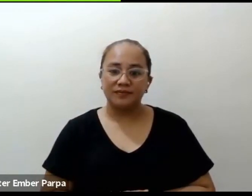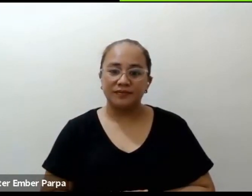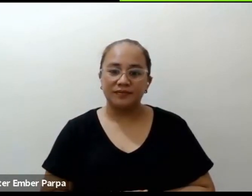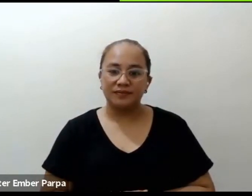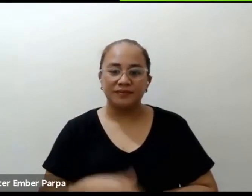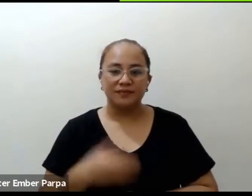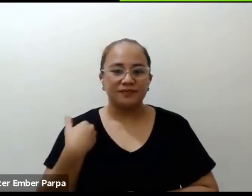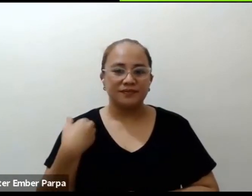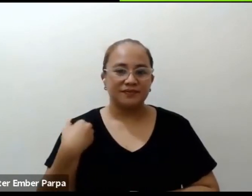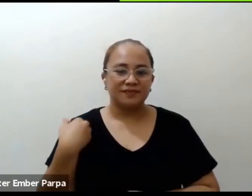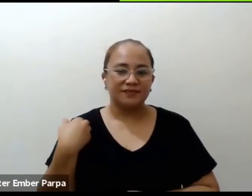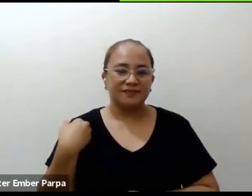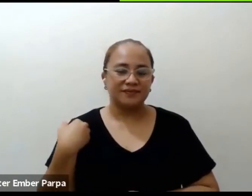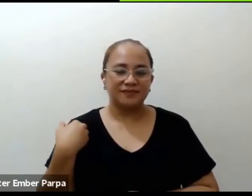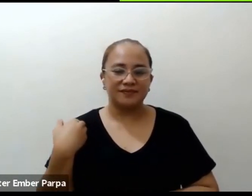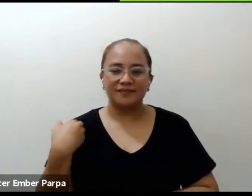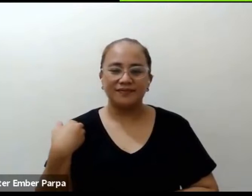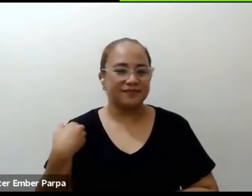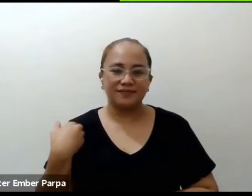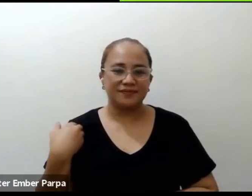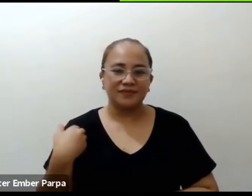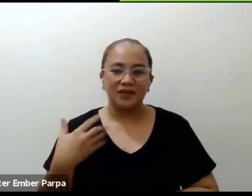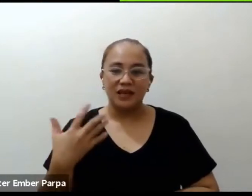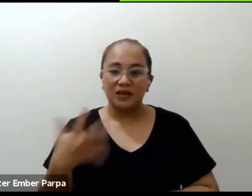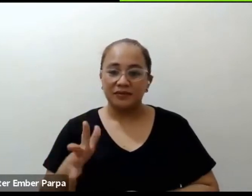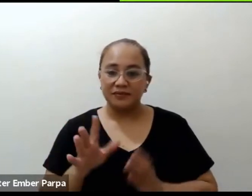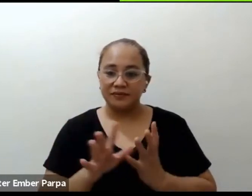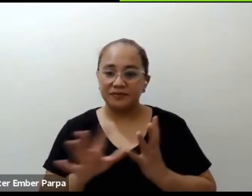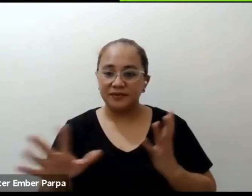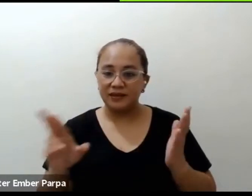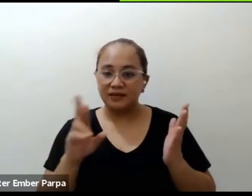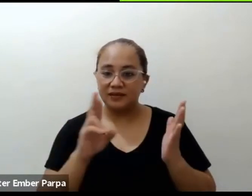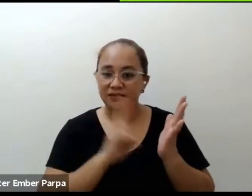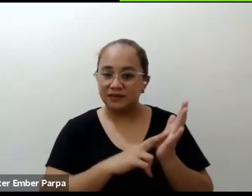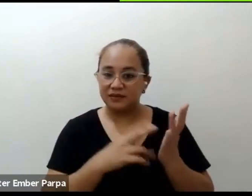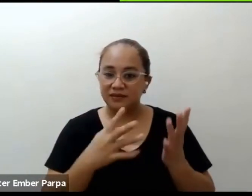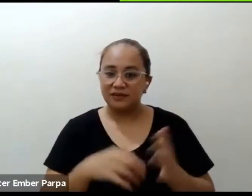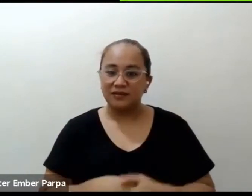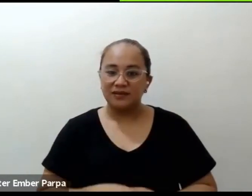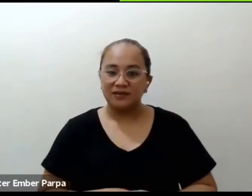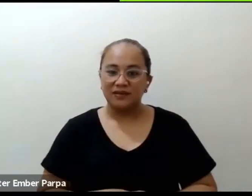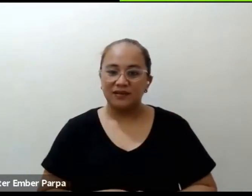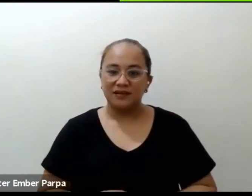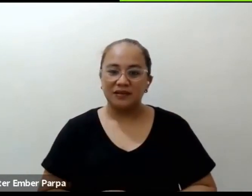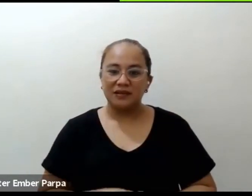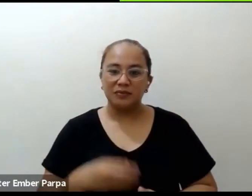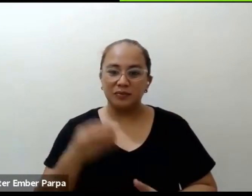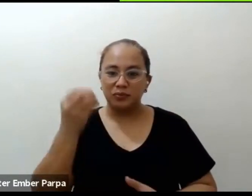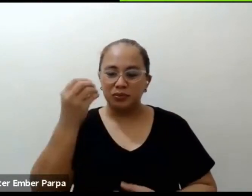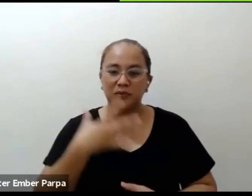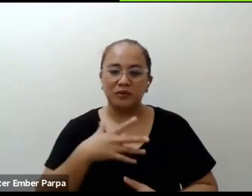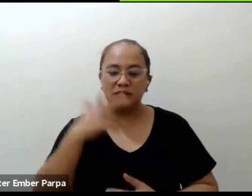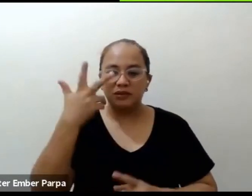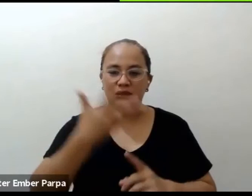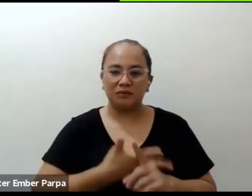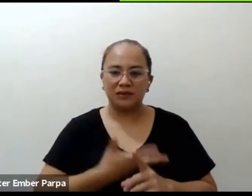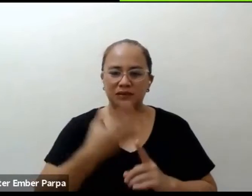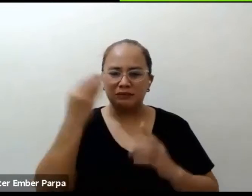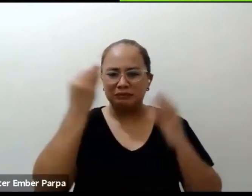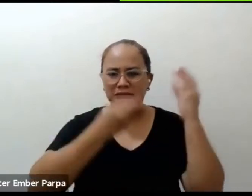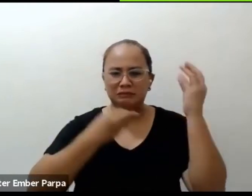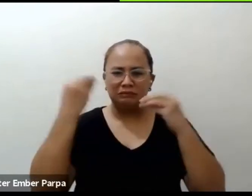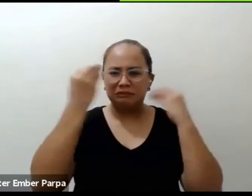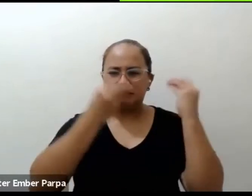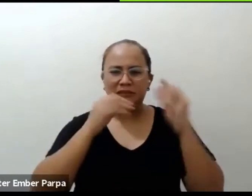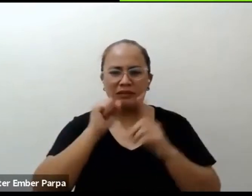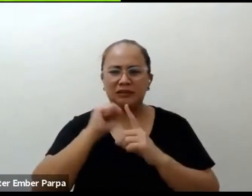Frontline Hindi pa po. Hindi pa. Nakapila na. Ang banggit kasi is 3 months, kaya nakakalito po yung ganong